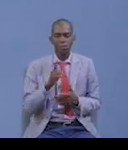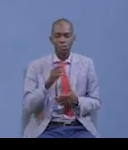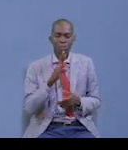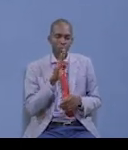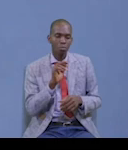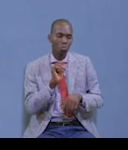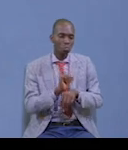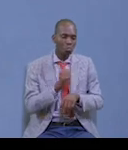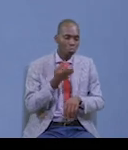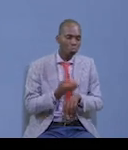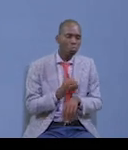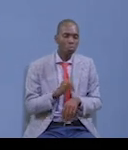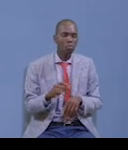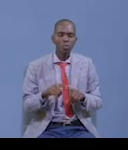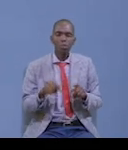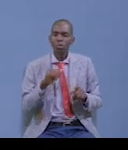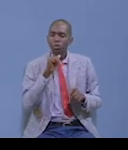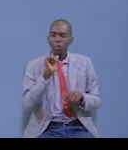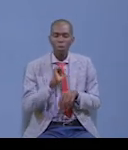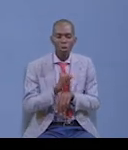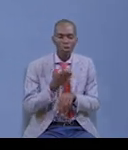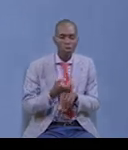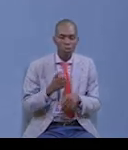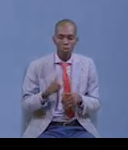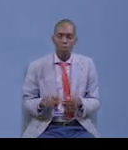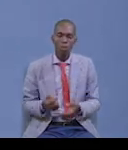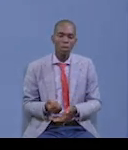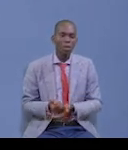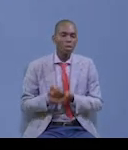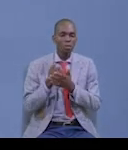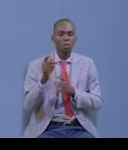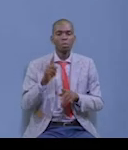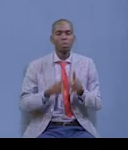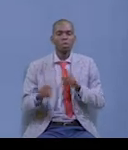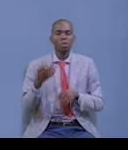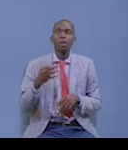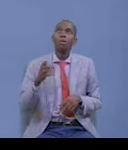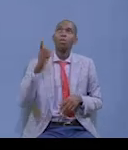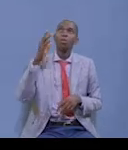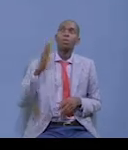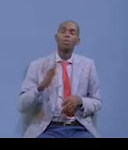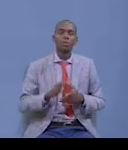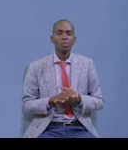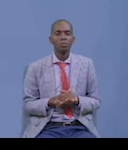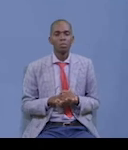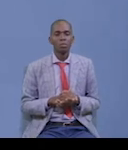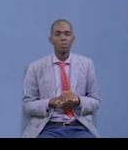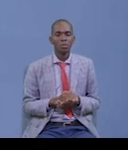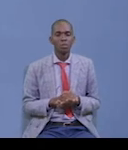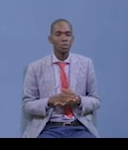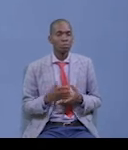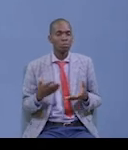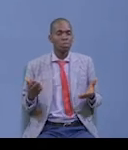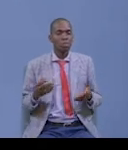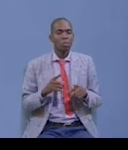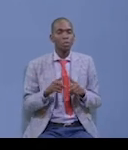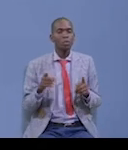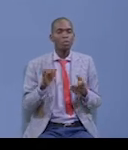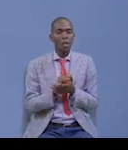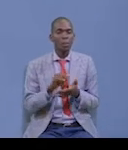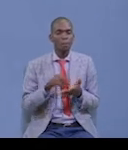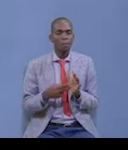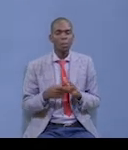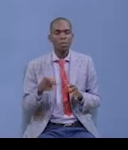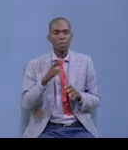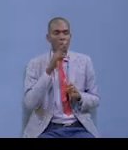lift up the people of God. దేవుని ప్రజలను పైకి లేవనెత్తే చర్యలు వంటివిగా మీ చర్యలు లేకపోతే. Negatively serving the Lord.